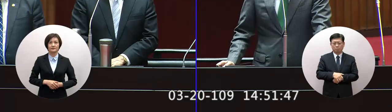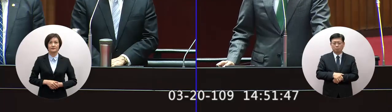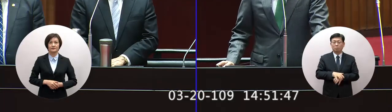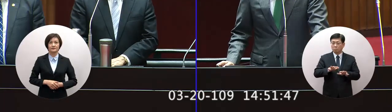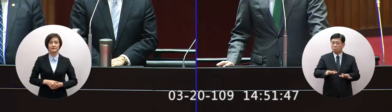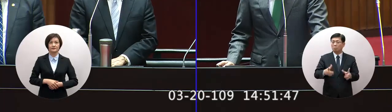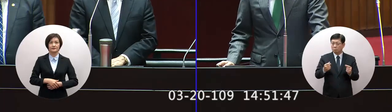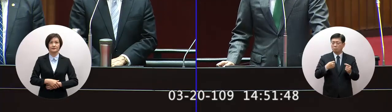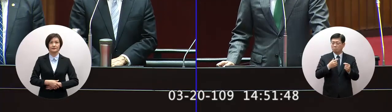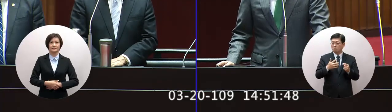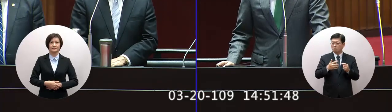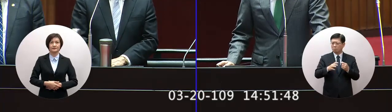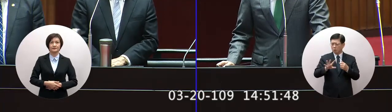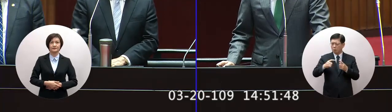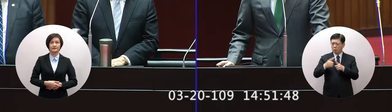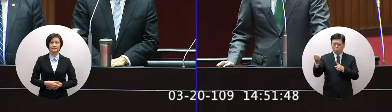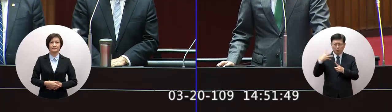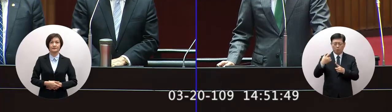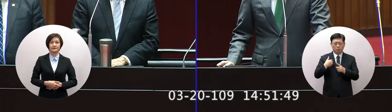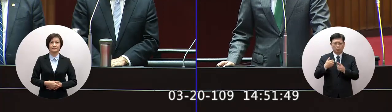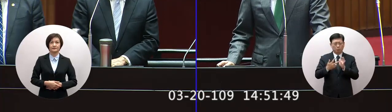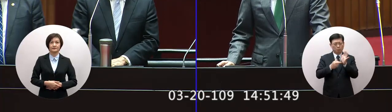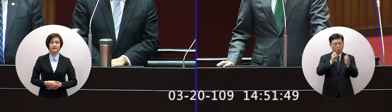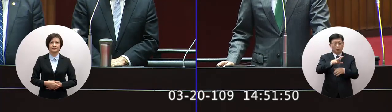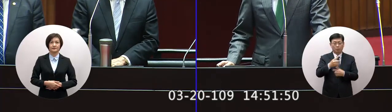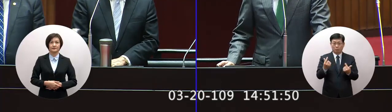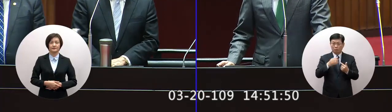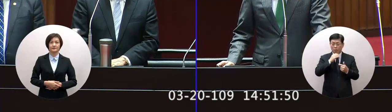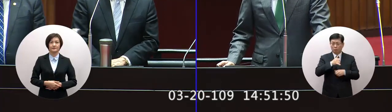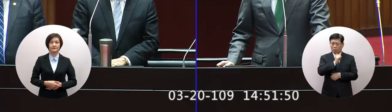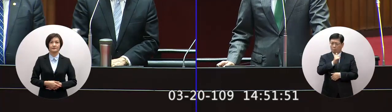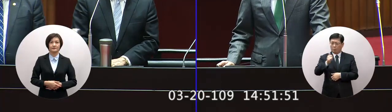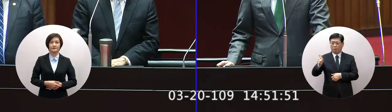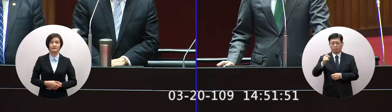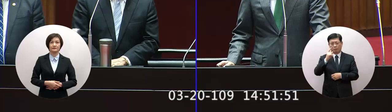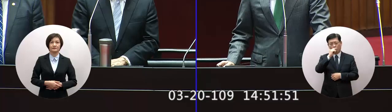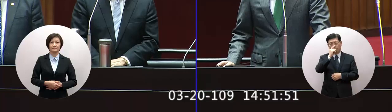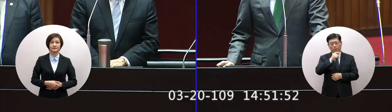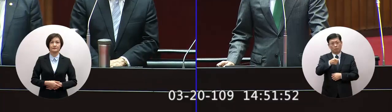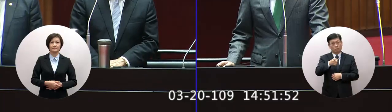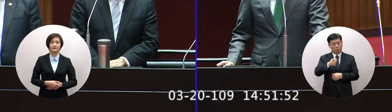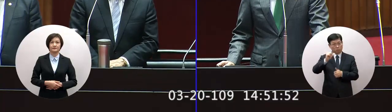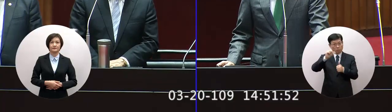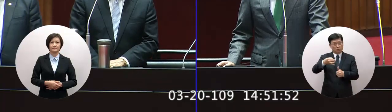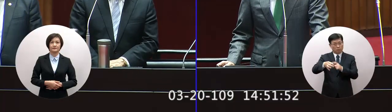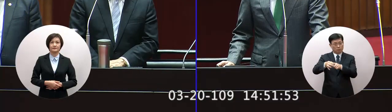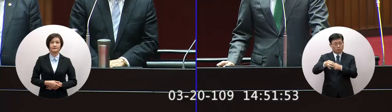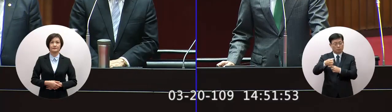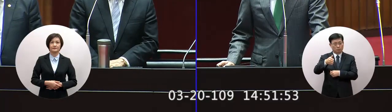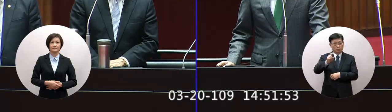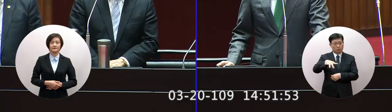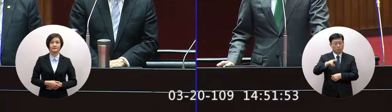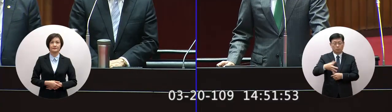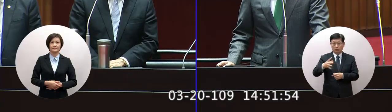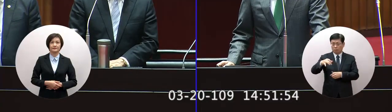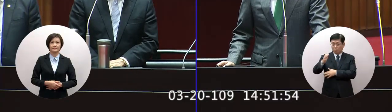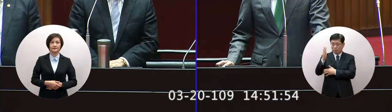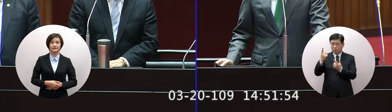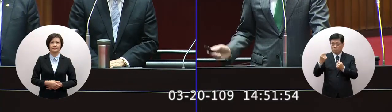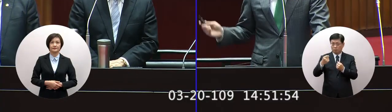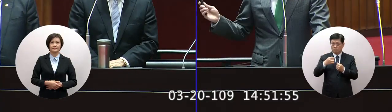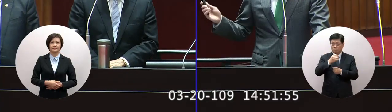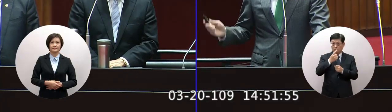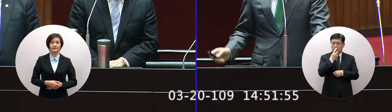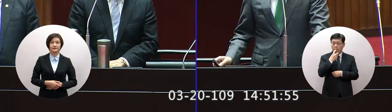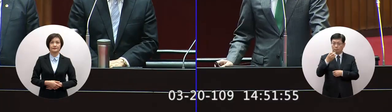所以我这边有一个想法，或是有人在反映，就是说那些爬爬照的人，请问一下，他罚的钱到哪去了？地方政府还是到中央